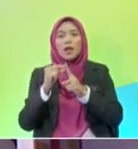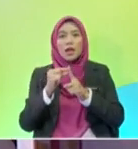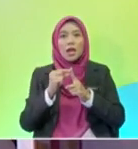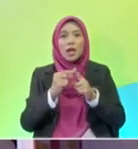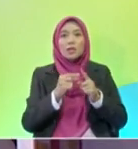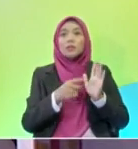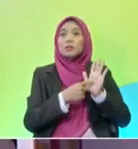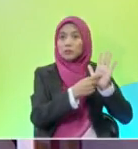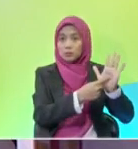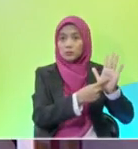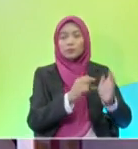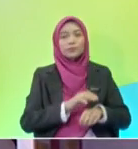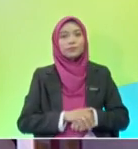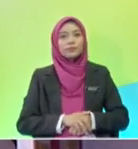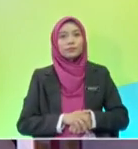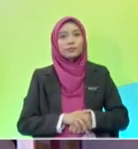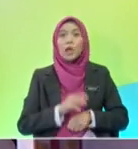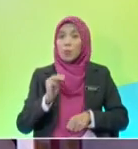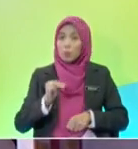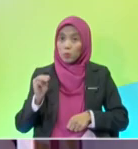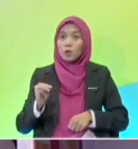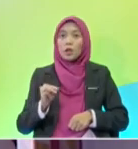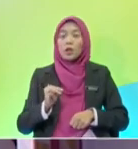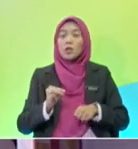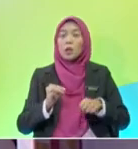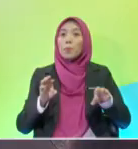murid masuk menulis ayat buat ayat